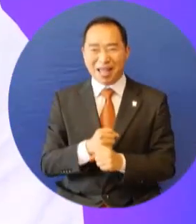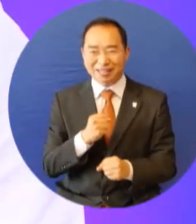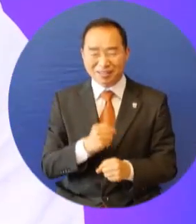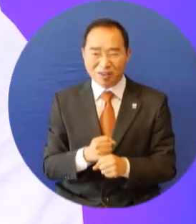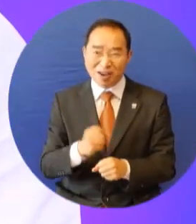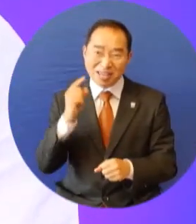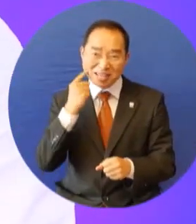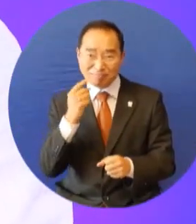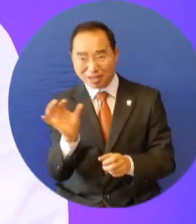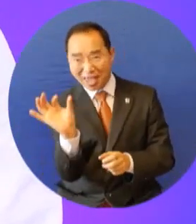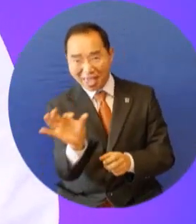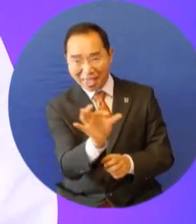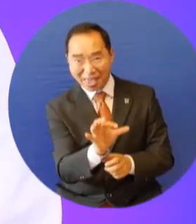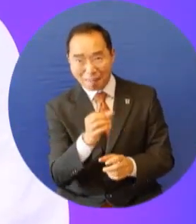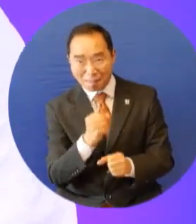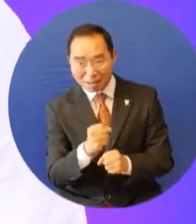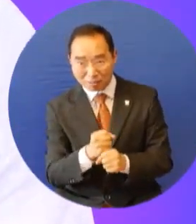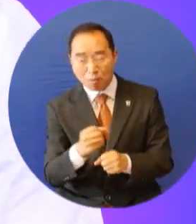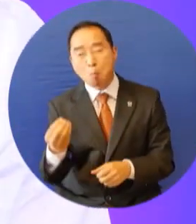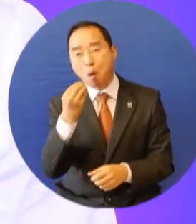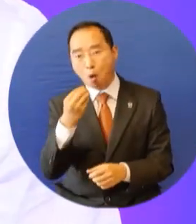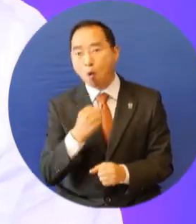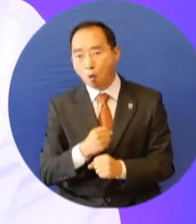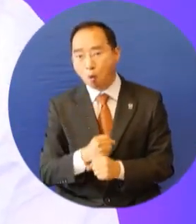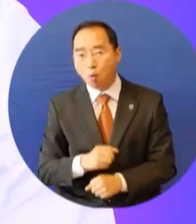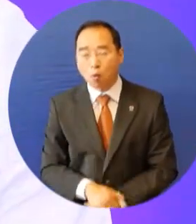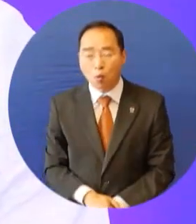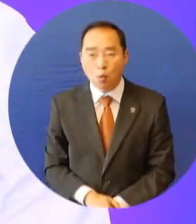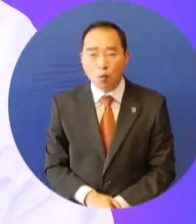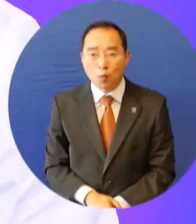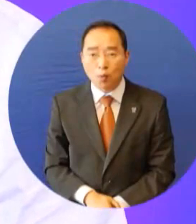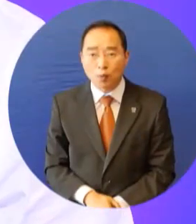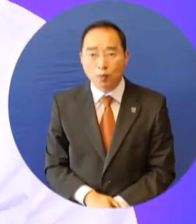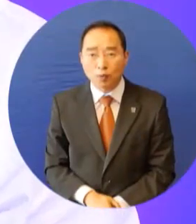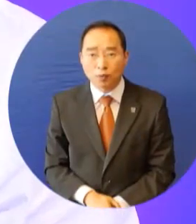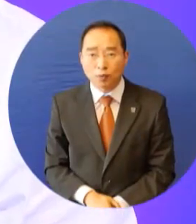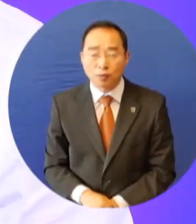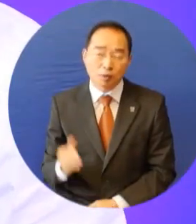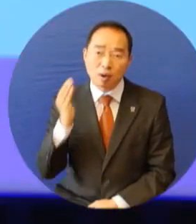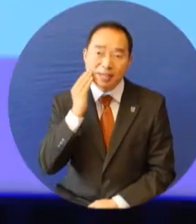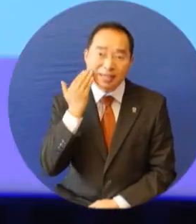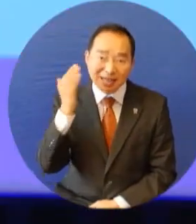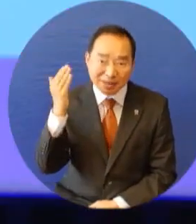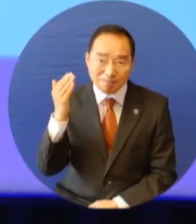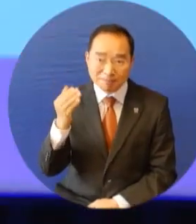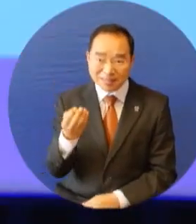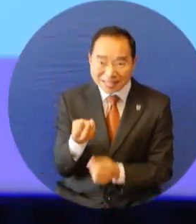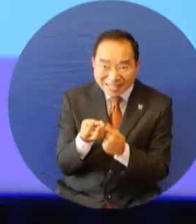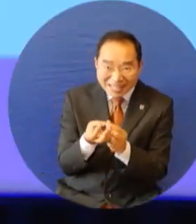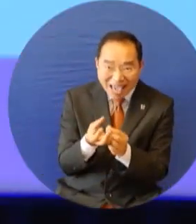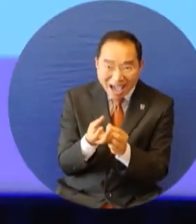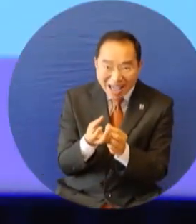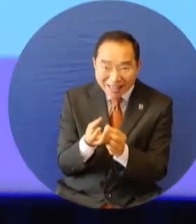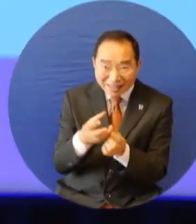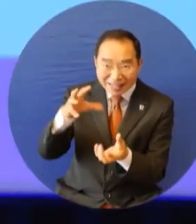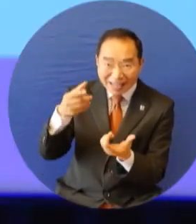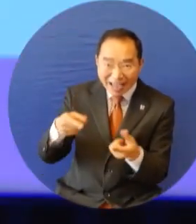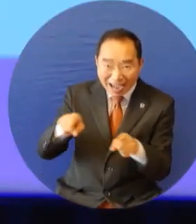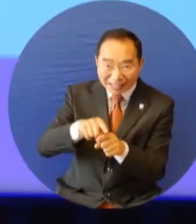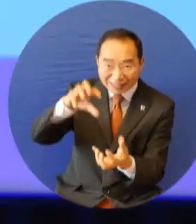먹어요. 샐러드로 해 먹고 장식으로 써서 버리는 게 아니라 그냥 먹는 거예요. 그 다음에 저 잎과